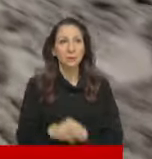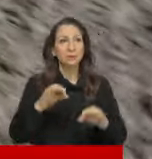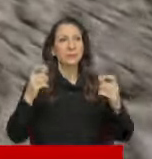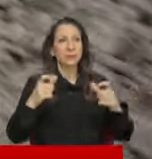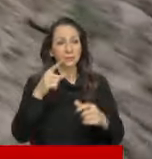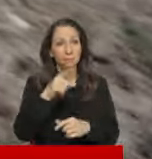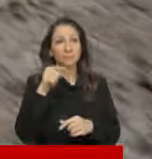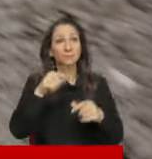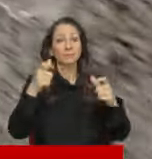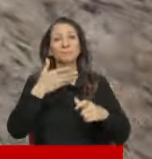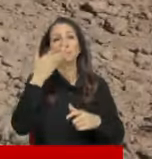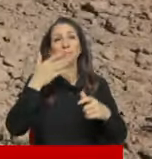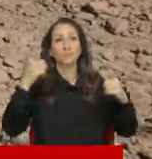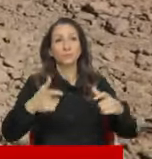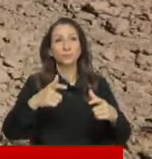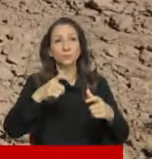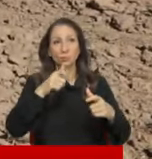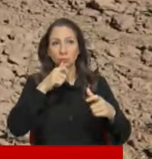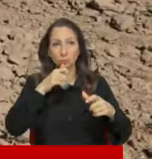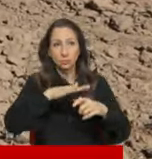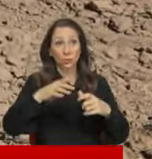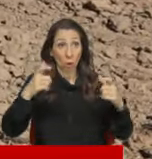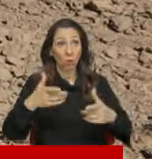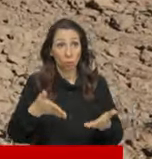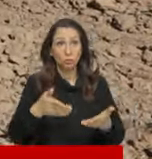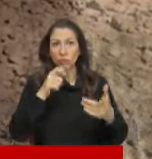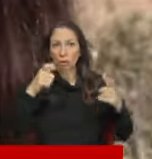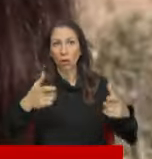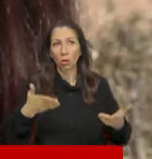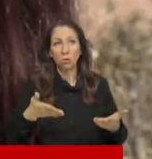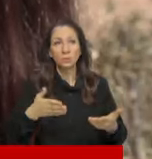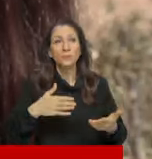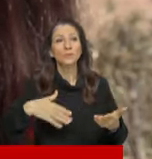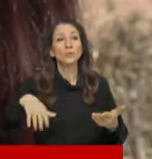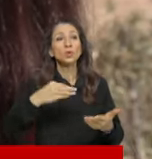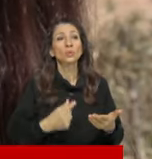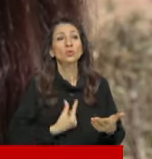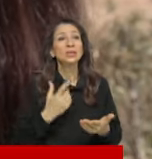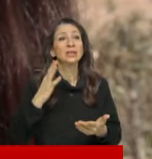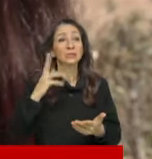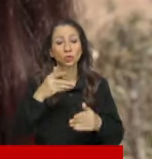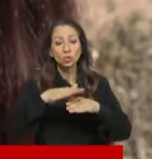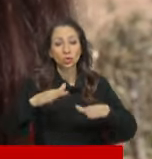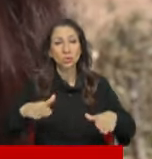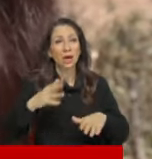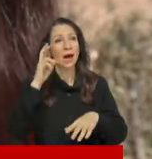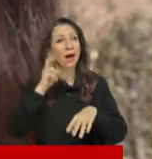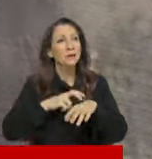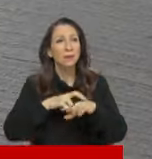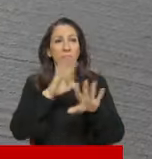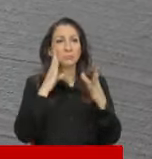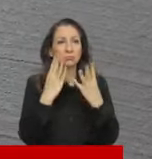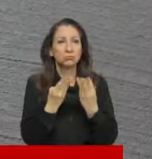nerede şu an Marmara gölü Sulak alanındayız gölde Aslında gölde bütün umud geleceğimiz Çocukluğumuz analarımız